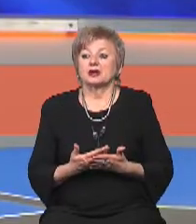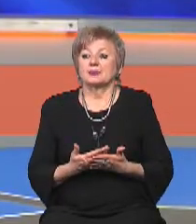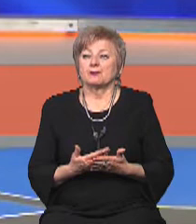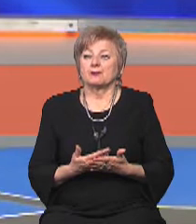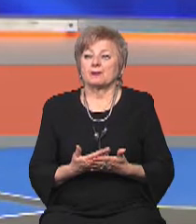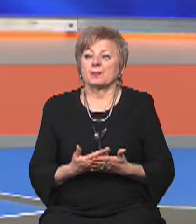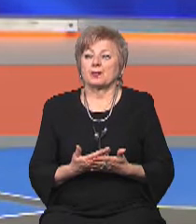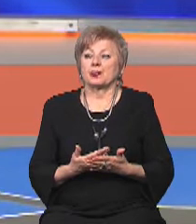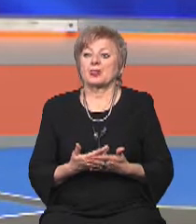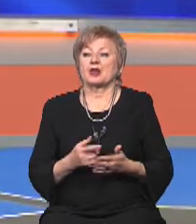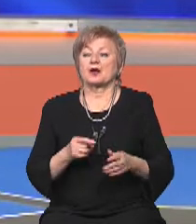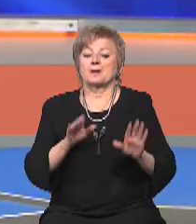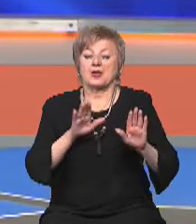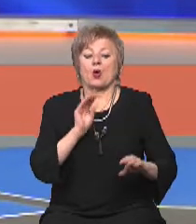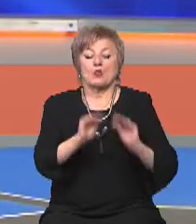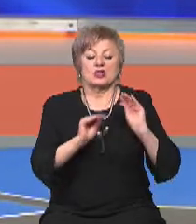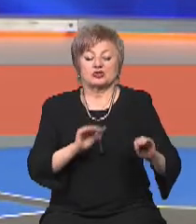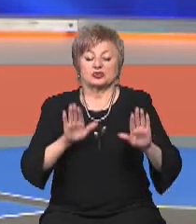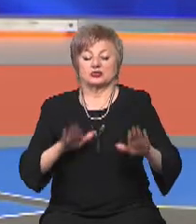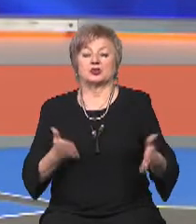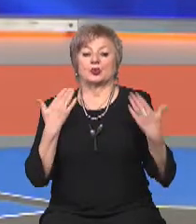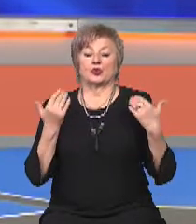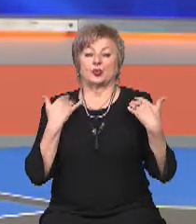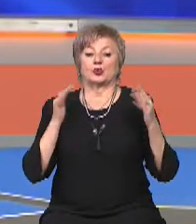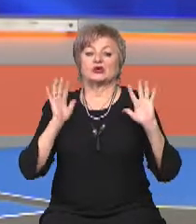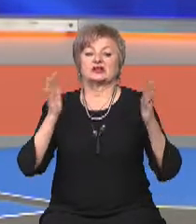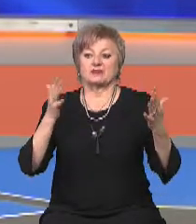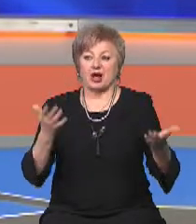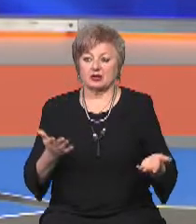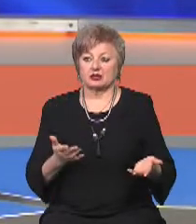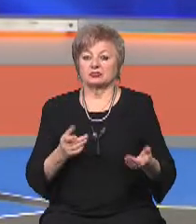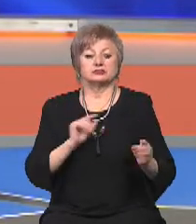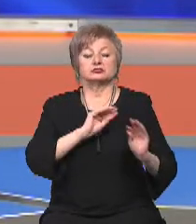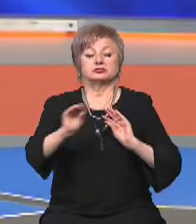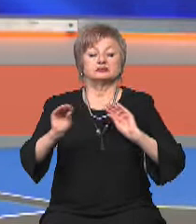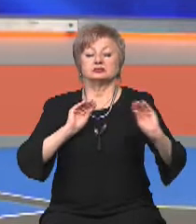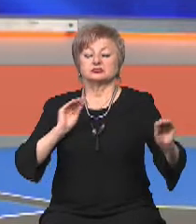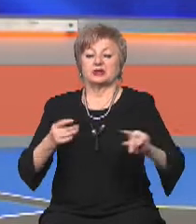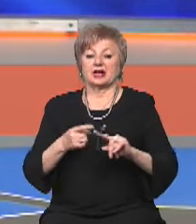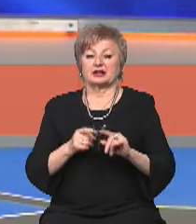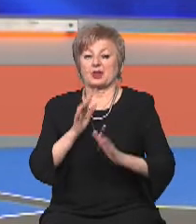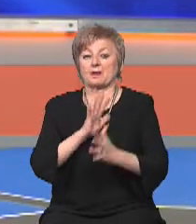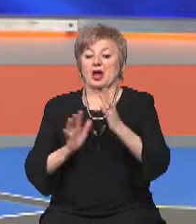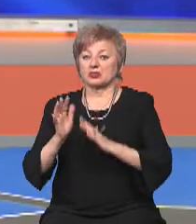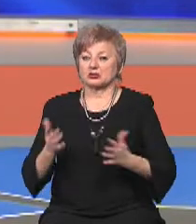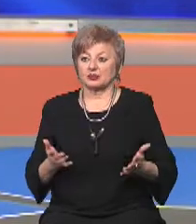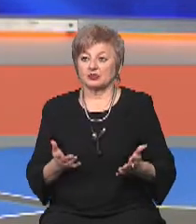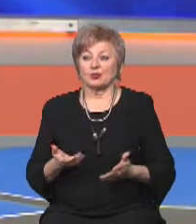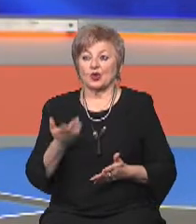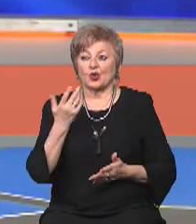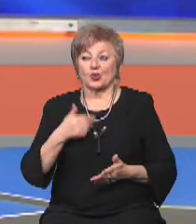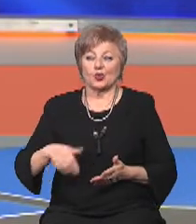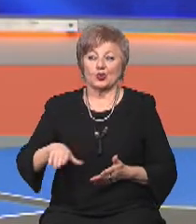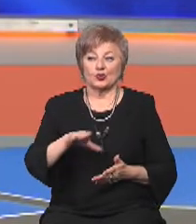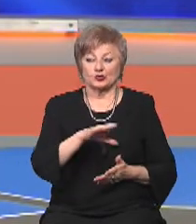облаштування зони відпочинку в сквері, в парку, взагалі облаштування самого парку, коли всі